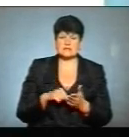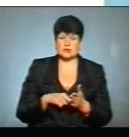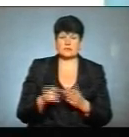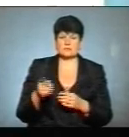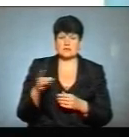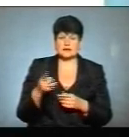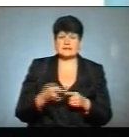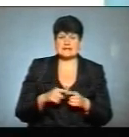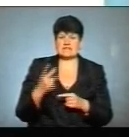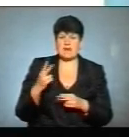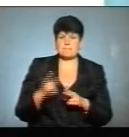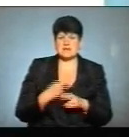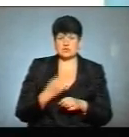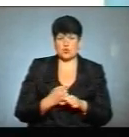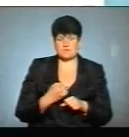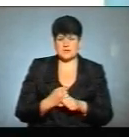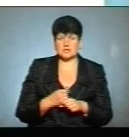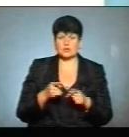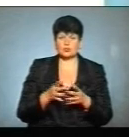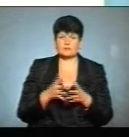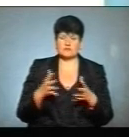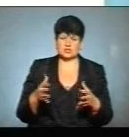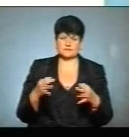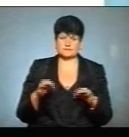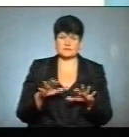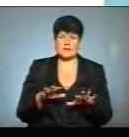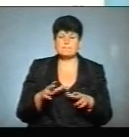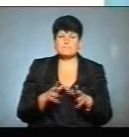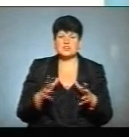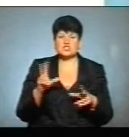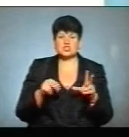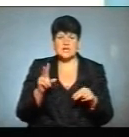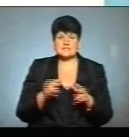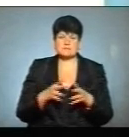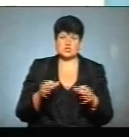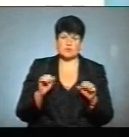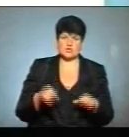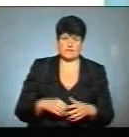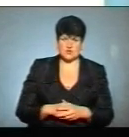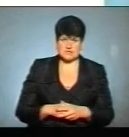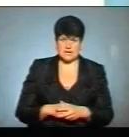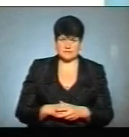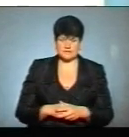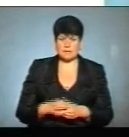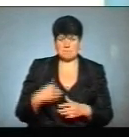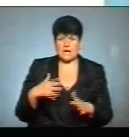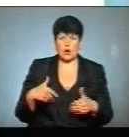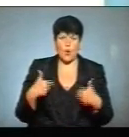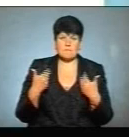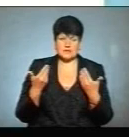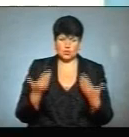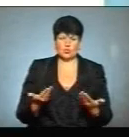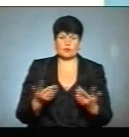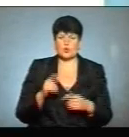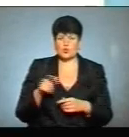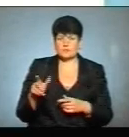є 2 безробітних. То тут все-таки більше вакансій, більше шансів, більше можливостей. Тому все-таки ми рекомендуємо